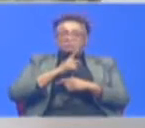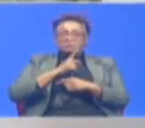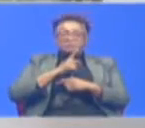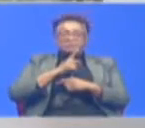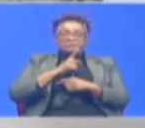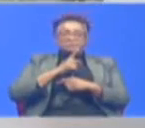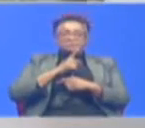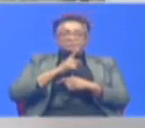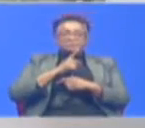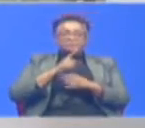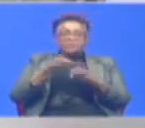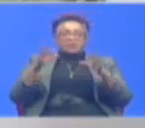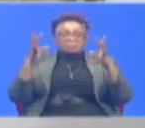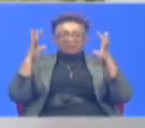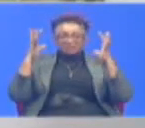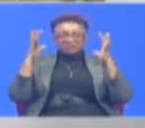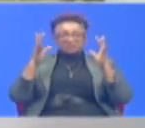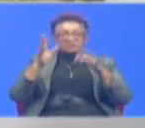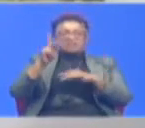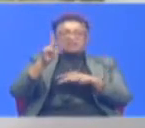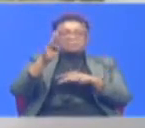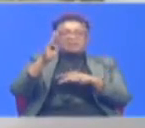Basi lenye nambari ya usajili